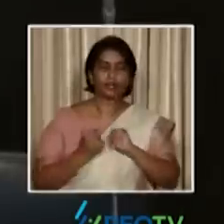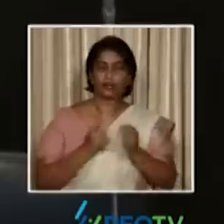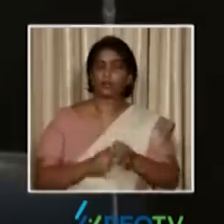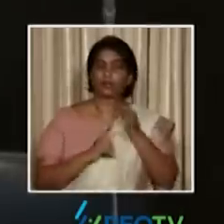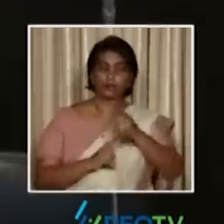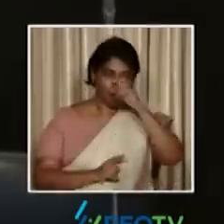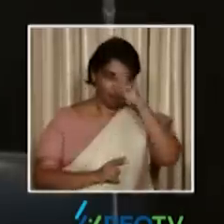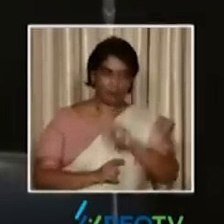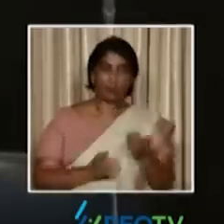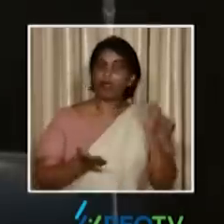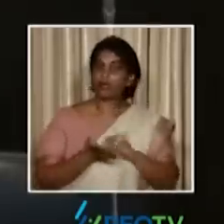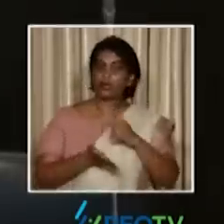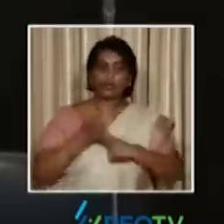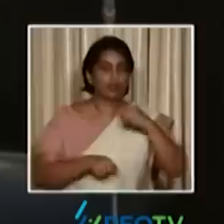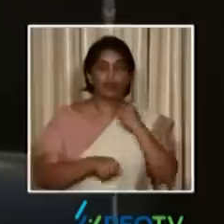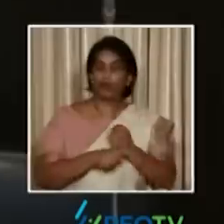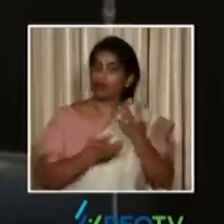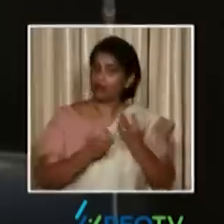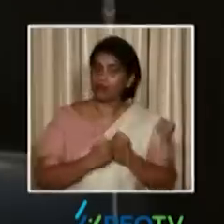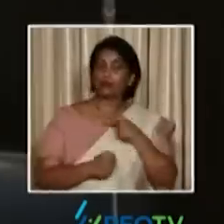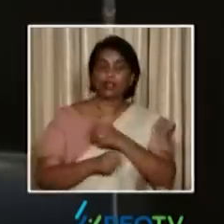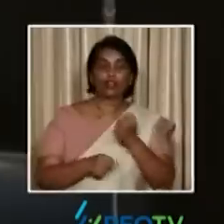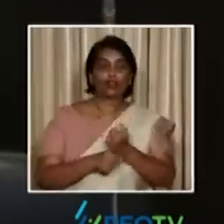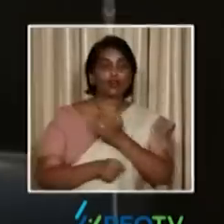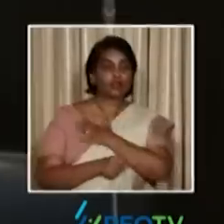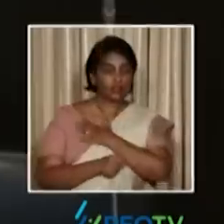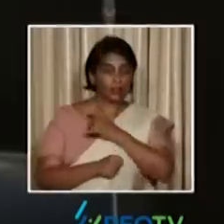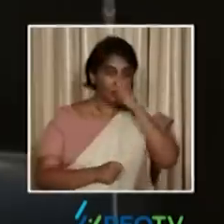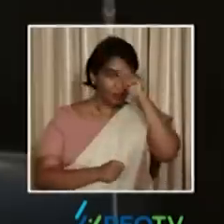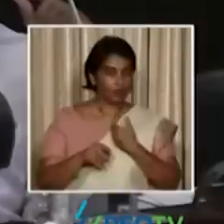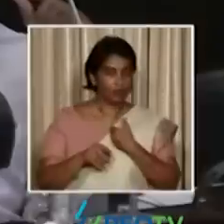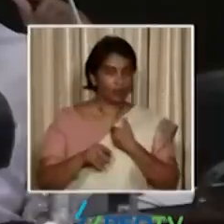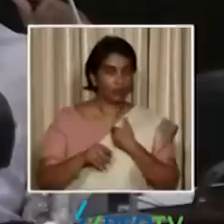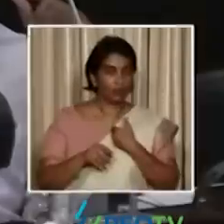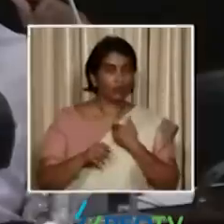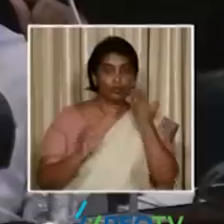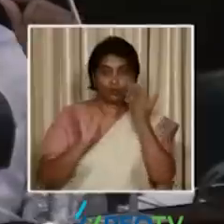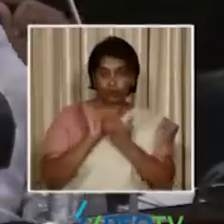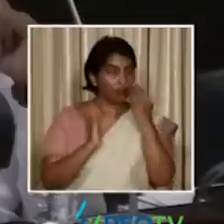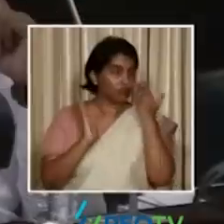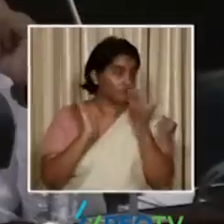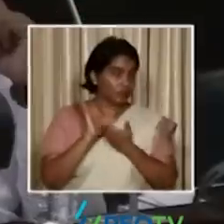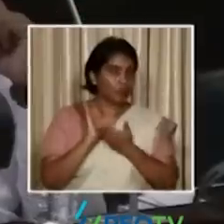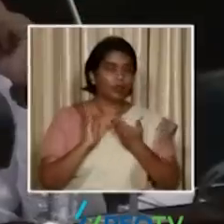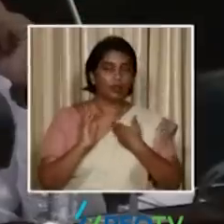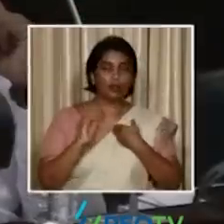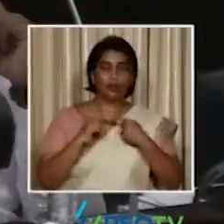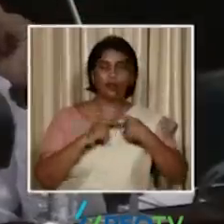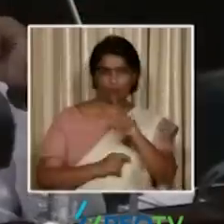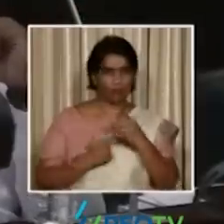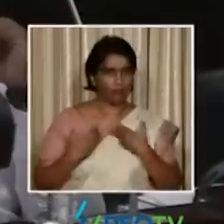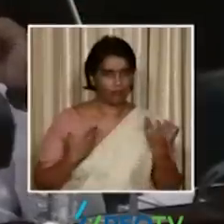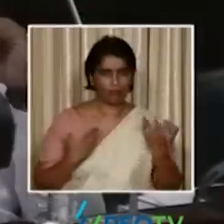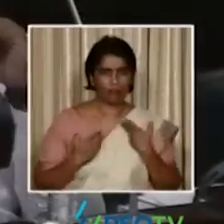ප්‍රේමදාස මහත්තයා එනම් ඡන්දයක් තියලා ආණ්ඩුවක් ගන්න කියන්නේ අර ගෝඨාභය රාජපක්ෂ මහත්තයාට දෙක වෙන්නේ. දැකපු කොන්දේශිවල නම් මට කියන්නට බෑ